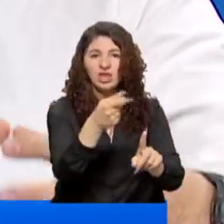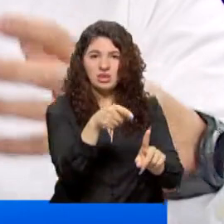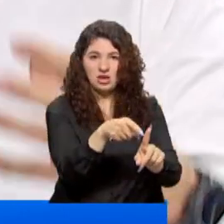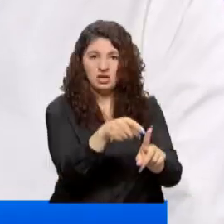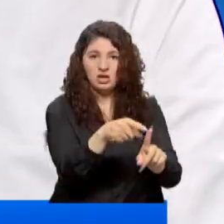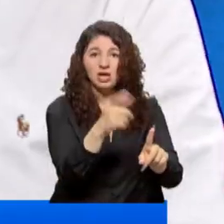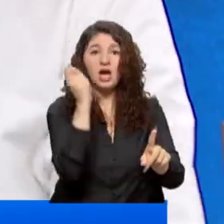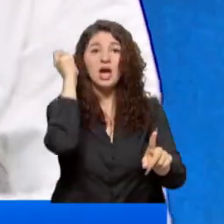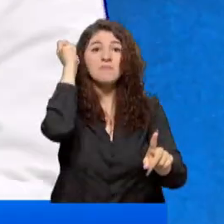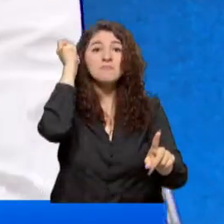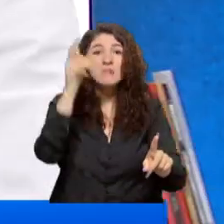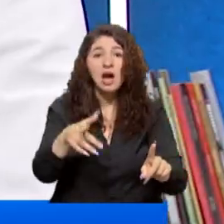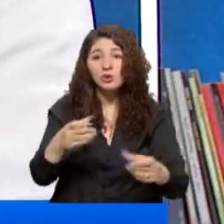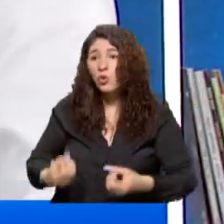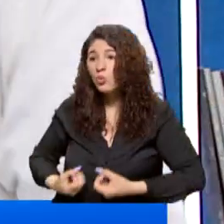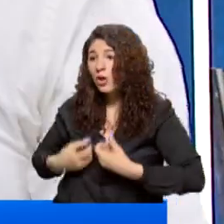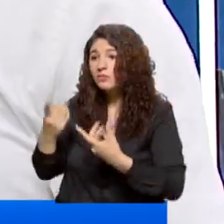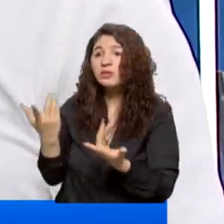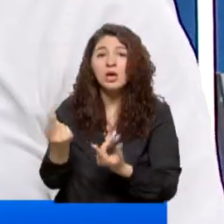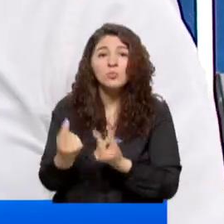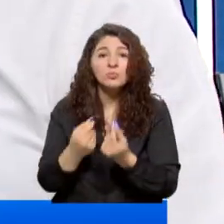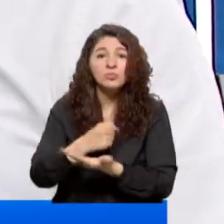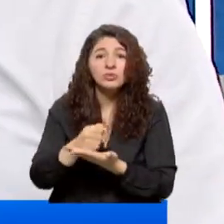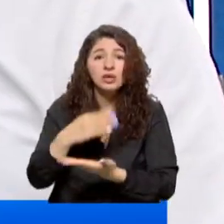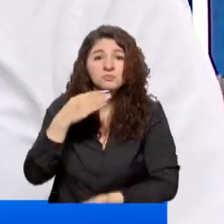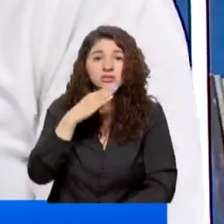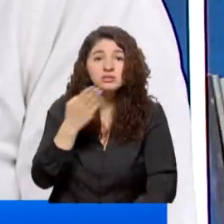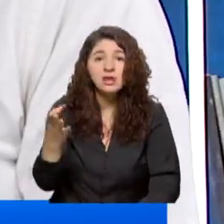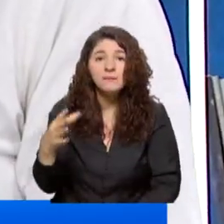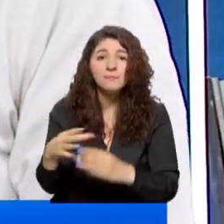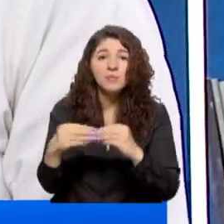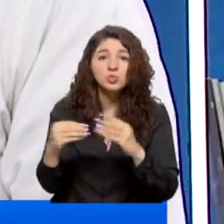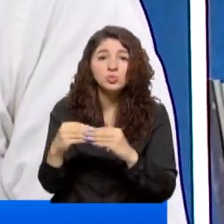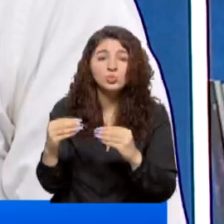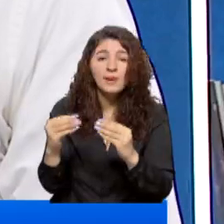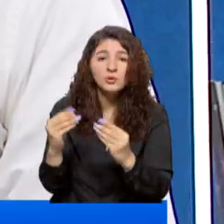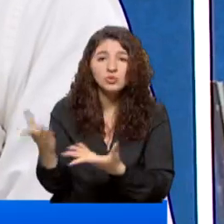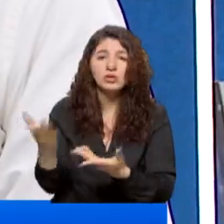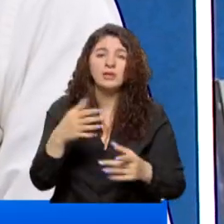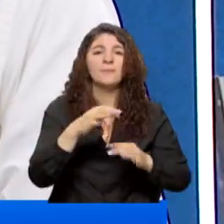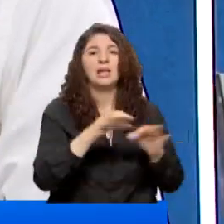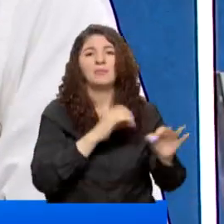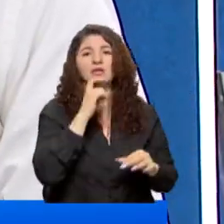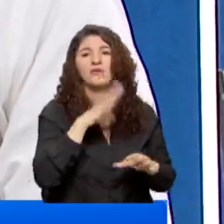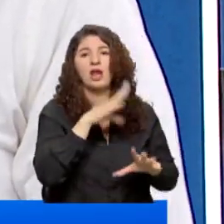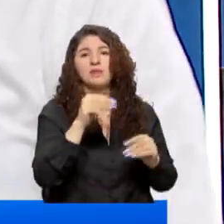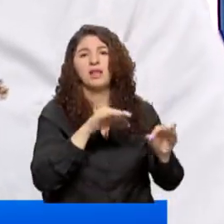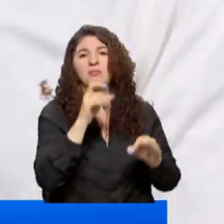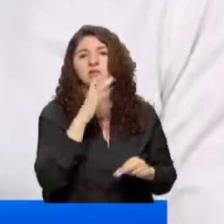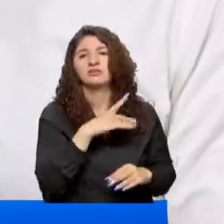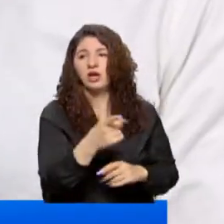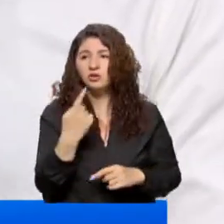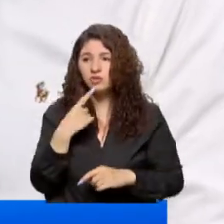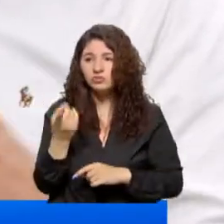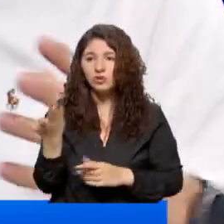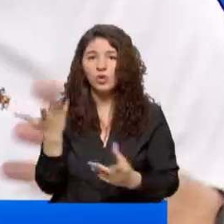fiyatlarından rahat pahalıya ürettiğimiz şey de buğday Mısır pamuk planlama hatası var heryerde planlamakta